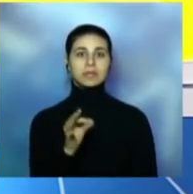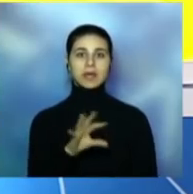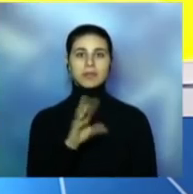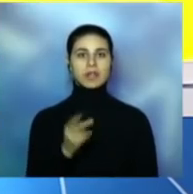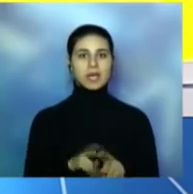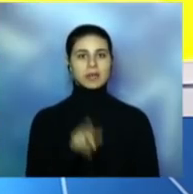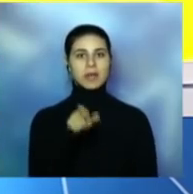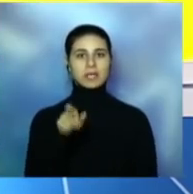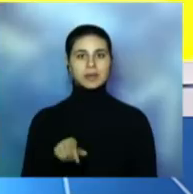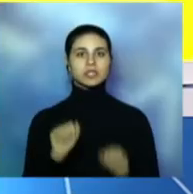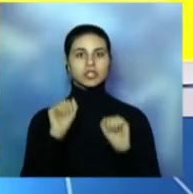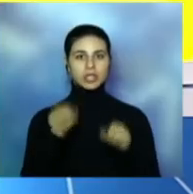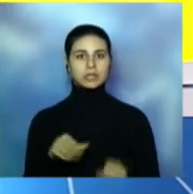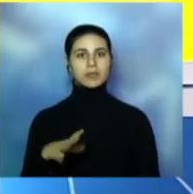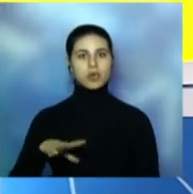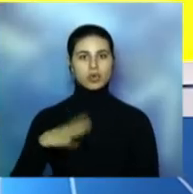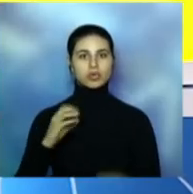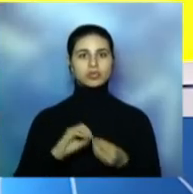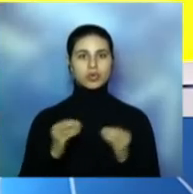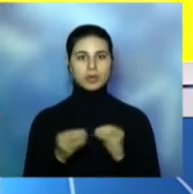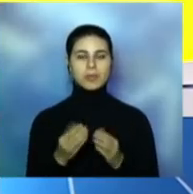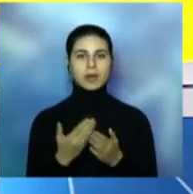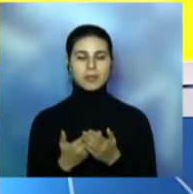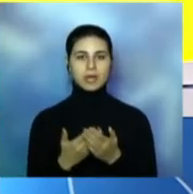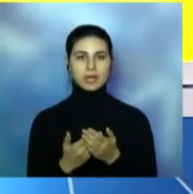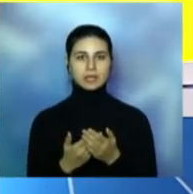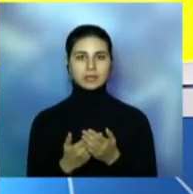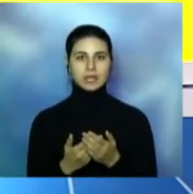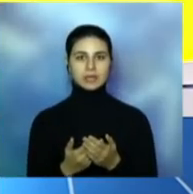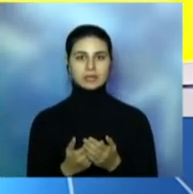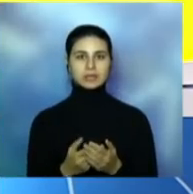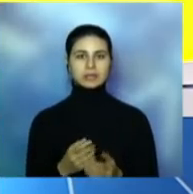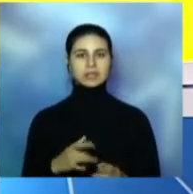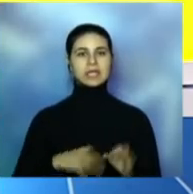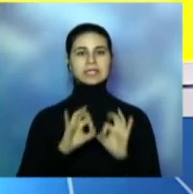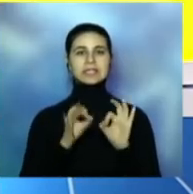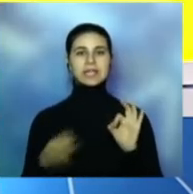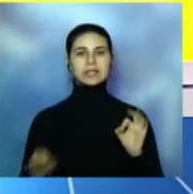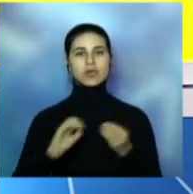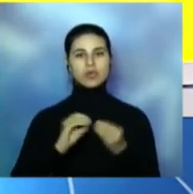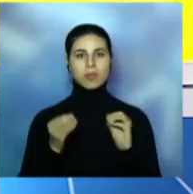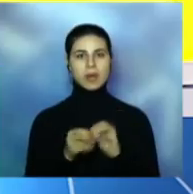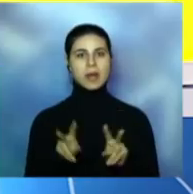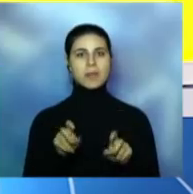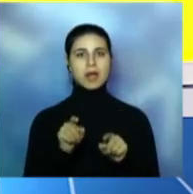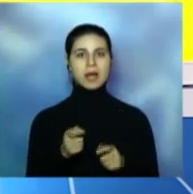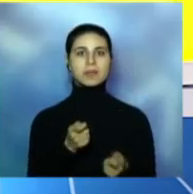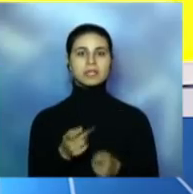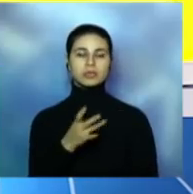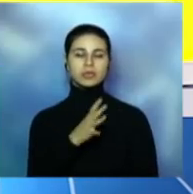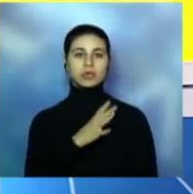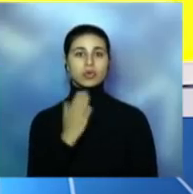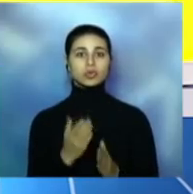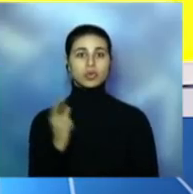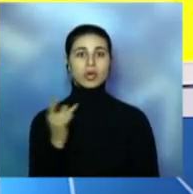ყველა იმ ადამიანს, ვისაც შეიძლება ჰქონდეს პრობლემა, მაგალითად გაღიზიანებული ნაწლავის სინდრომის სახით, ფრთხილად გამოიყენეთ